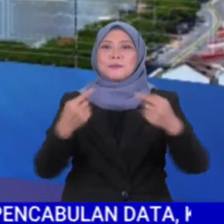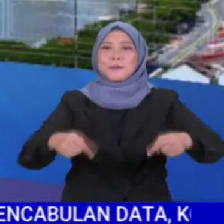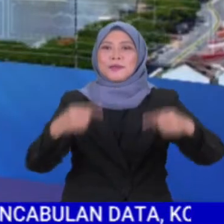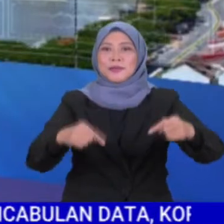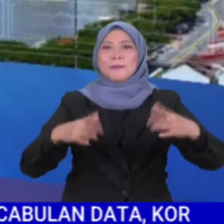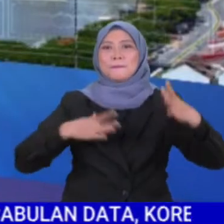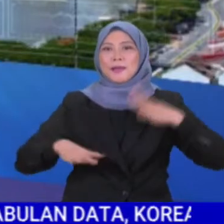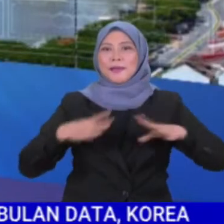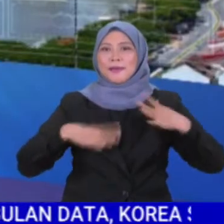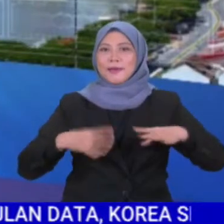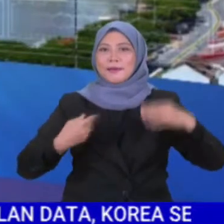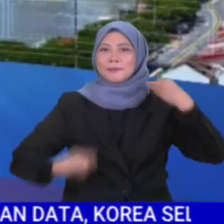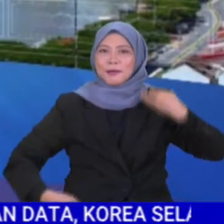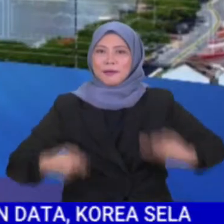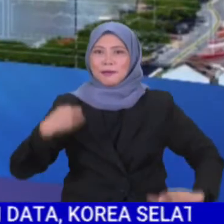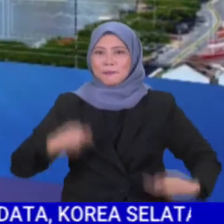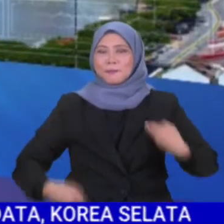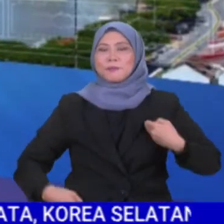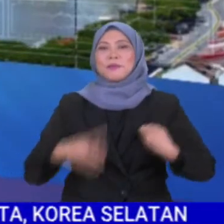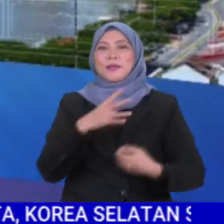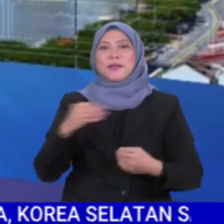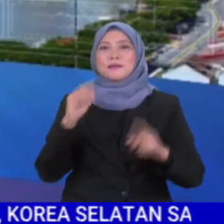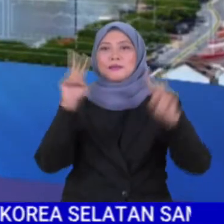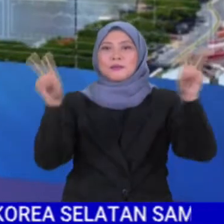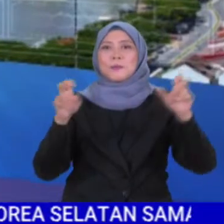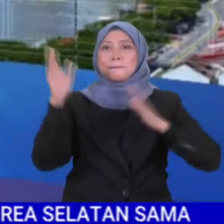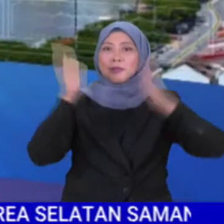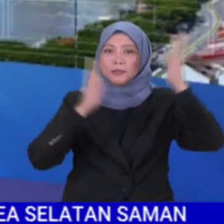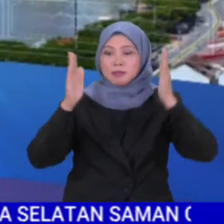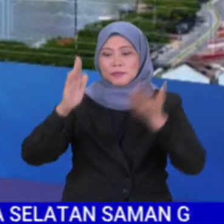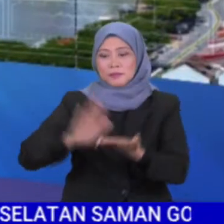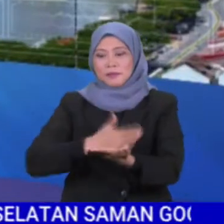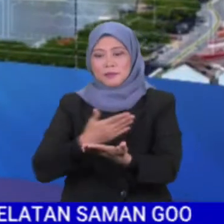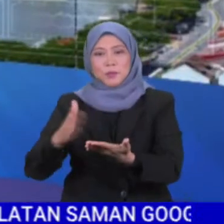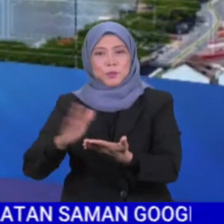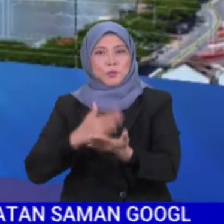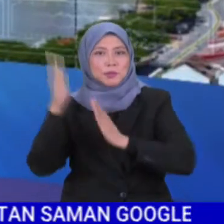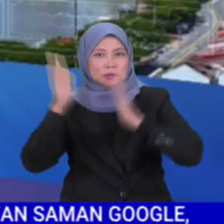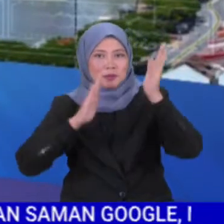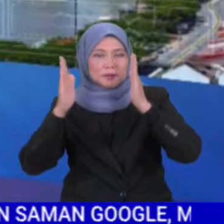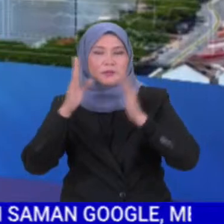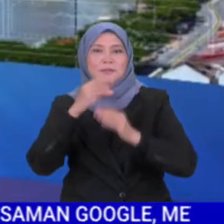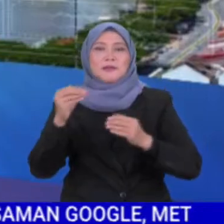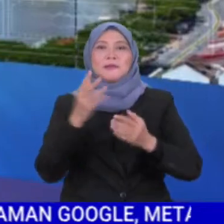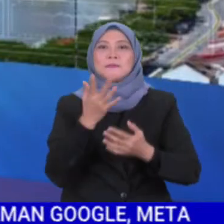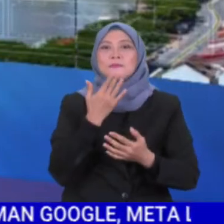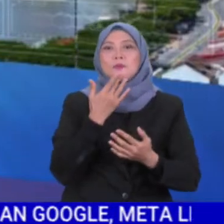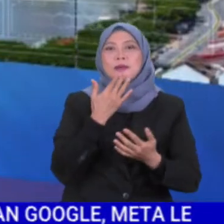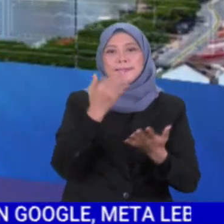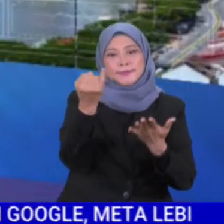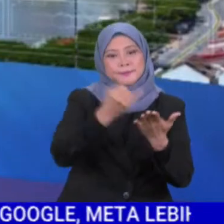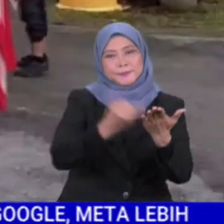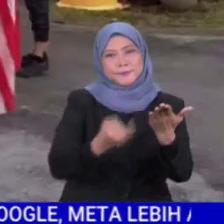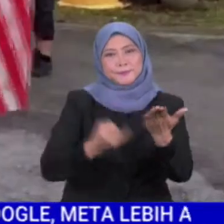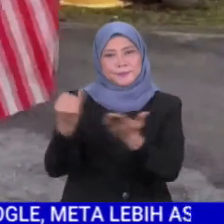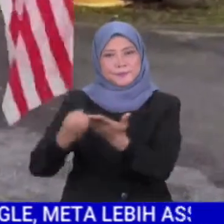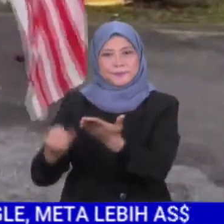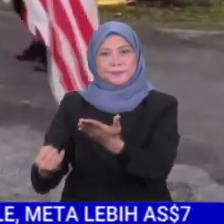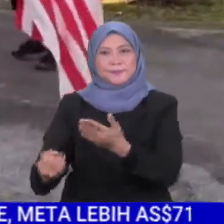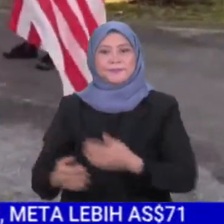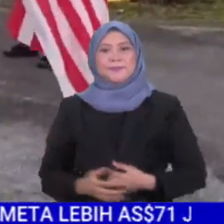pertandingan pakaian beragam bertema Malaysia, pertandingan lagu patriotik dan pertandingan berwarna.